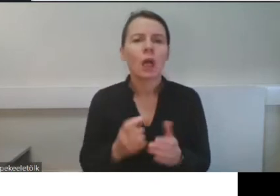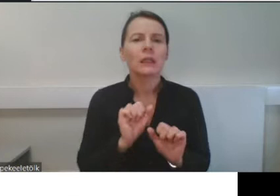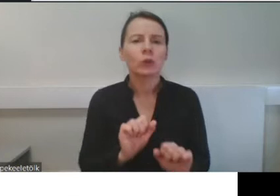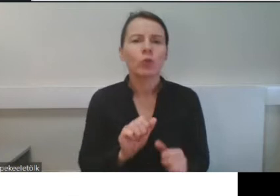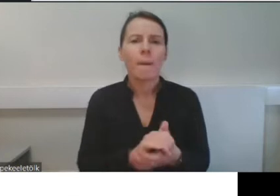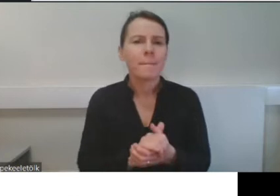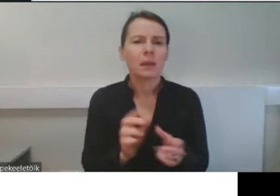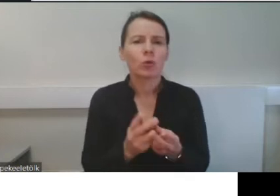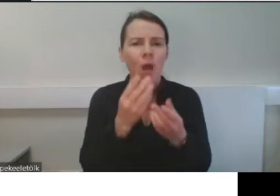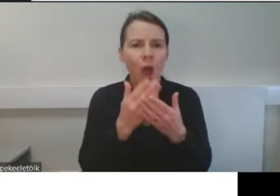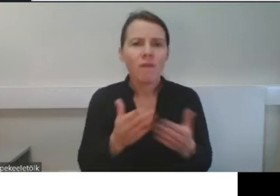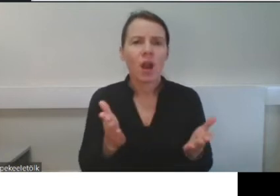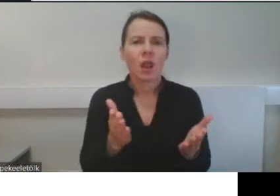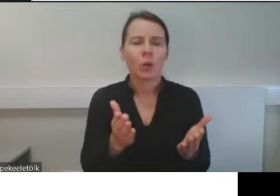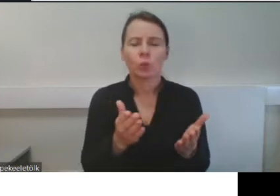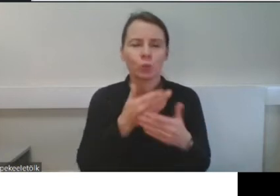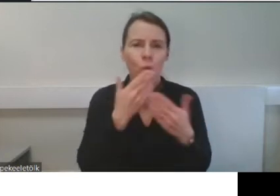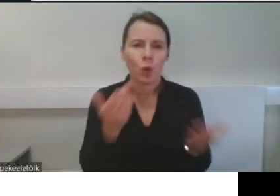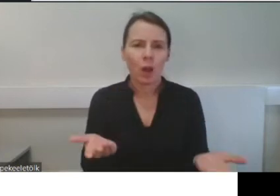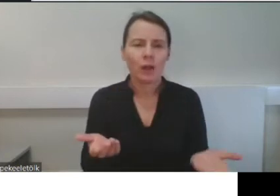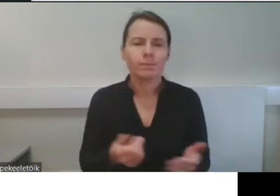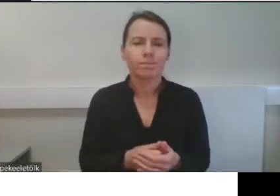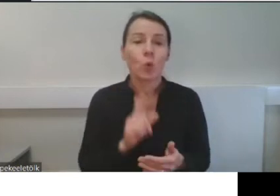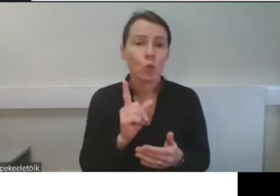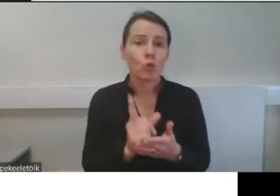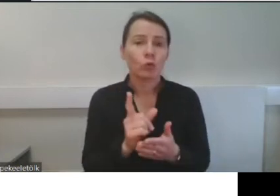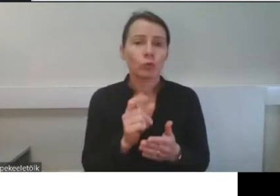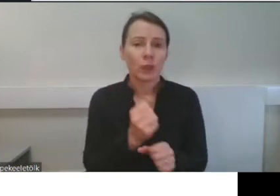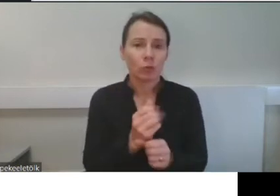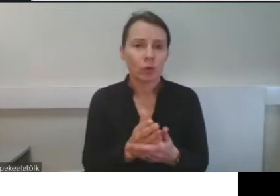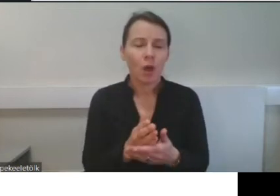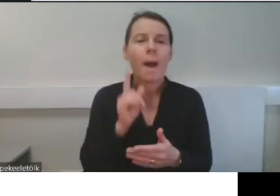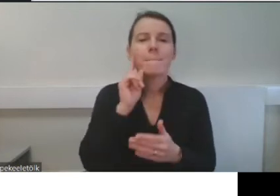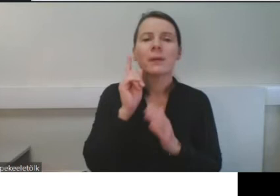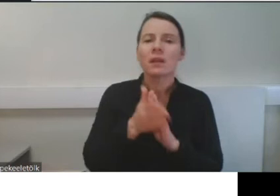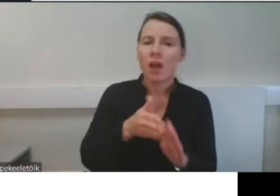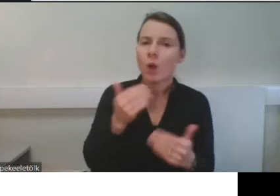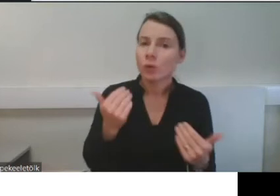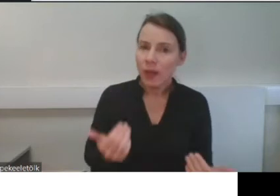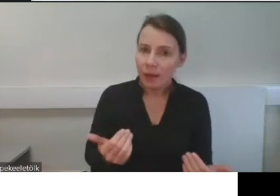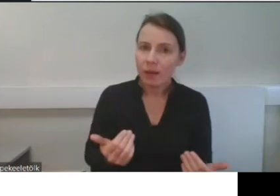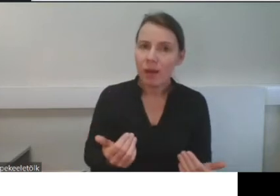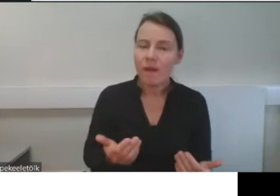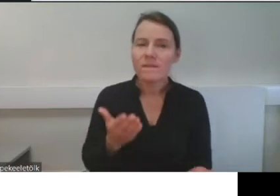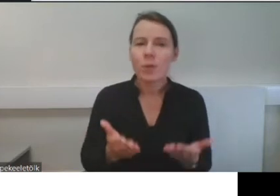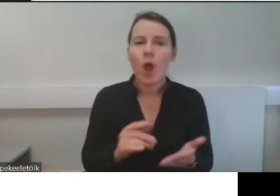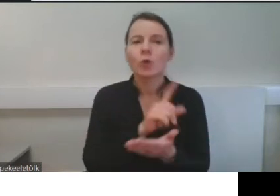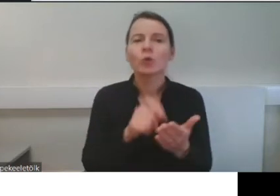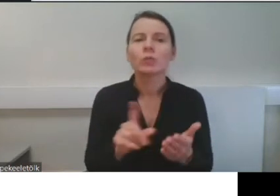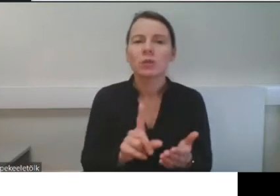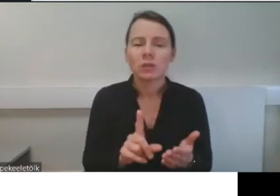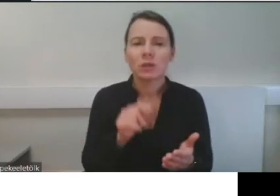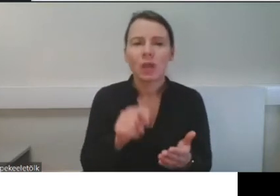seal, ei pidanud toimuma mingid pöördumisi selle jaoks, et see mõjutas siin seda, et see kasv nii suur ei olnud.